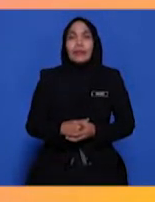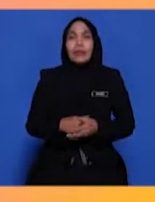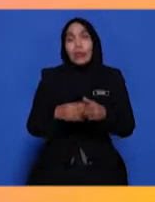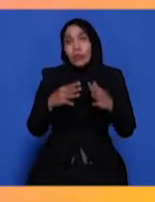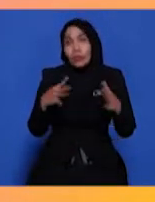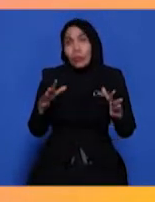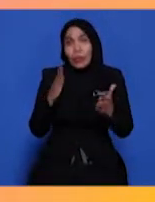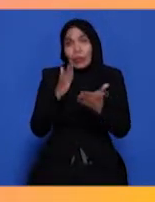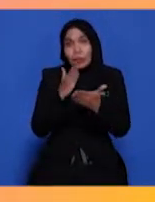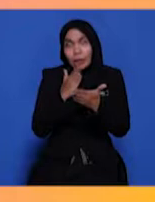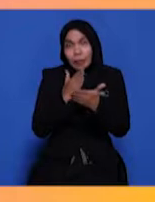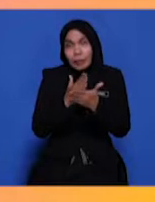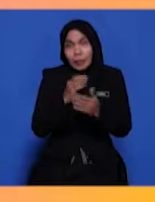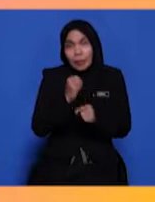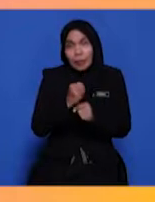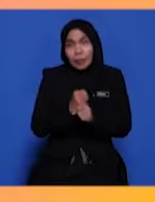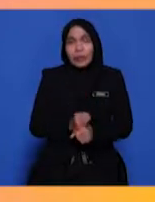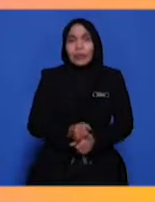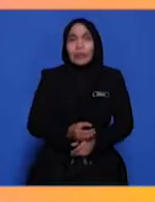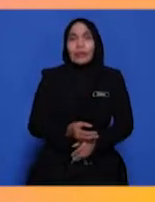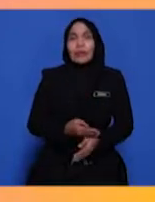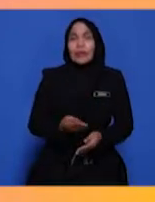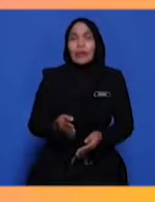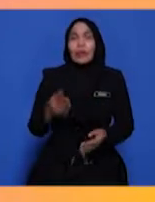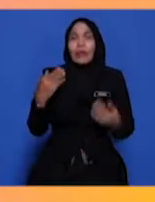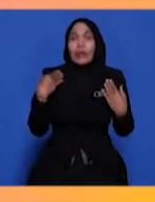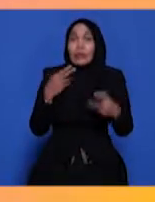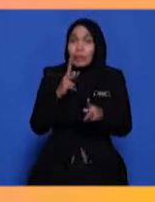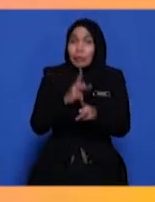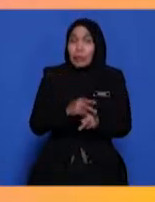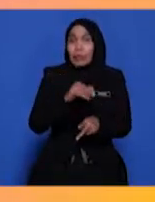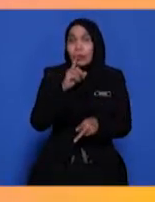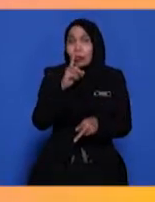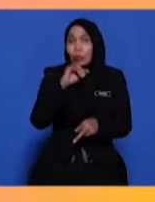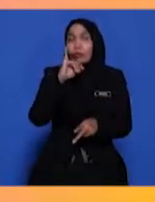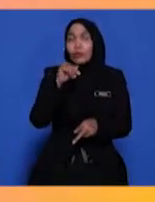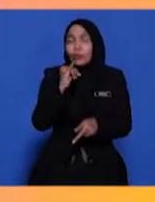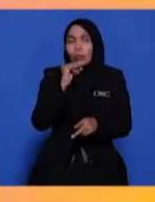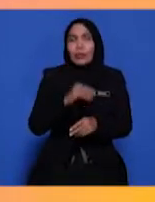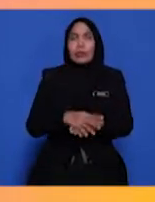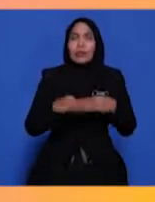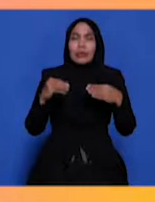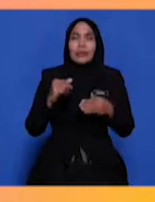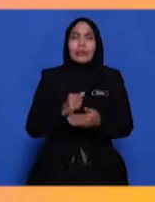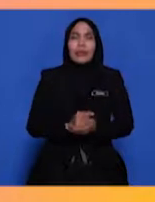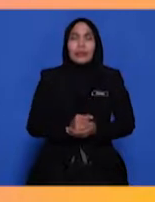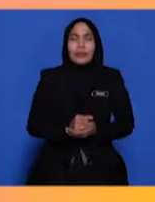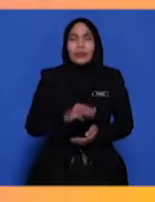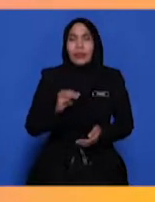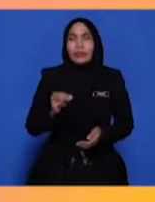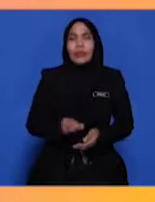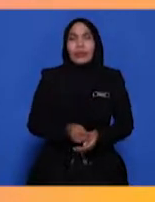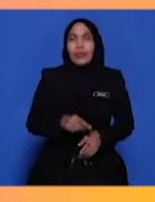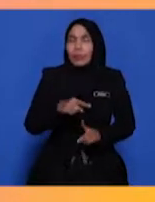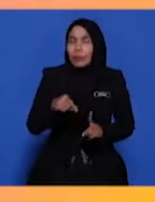kelak, beliau mempunyai simpanan sebanyak RM1,000,000. Murid-murid, bila kamu bekerja, kamu